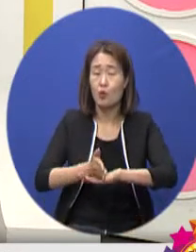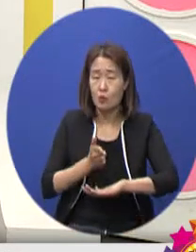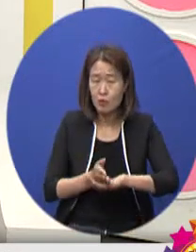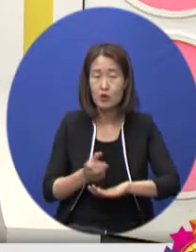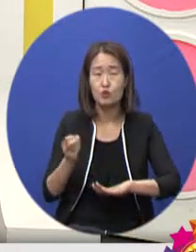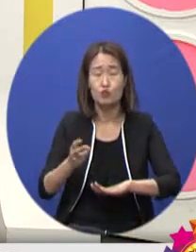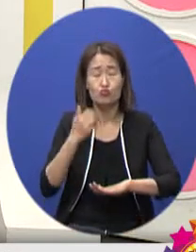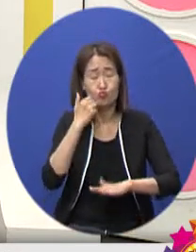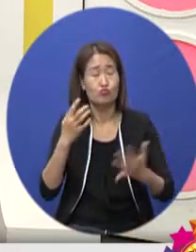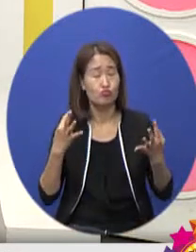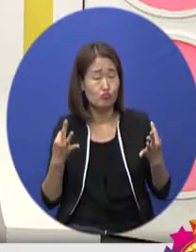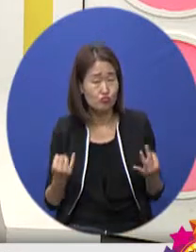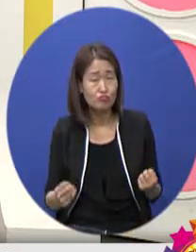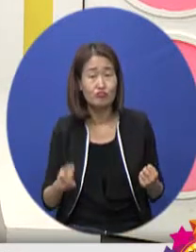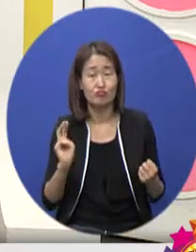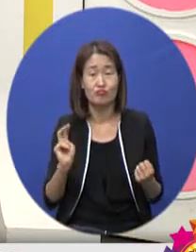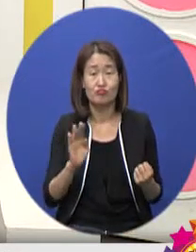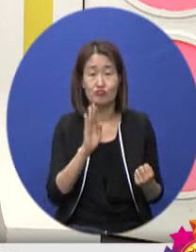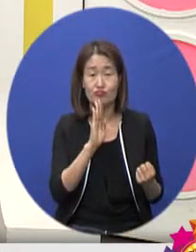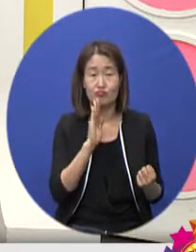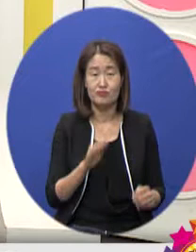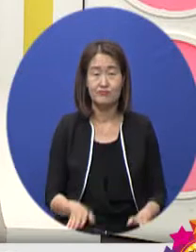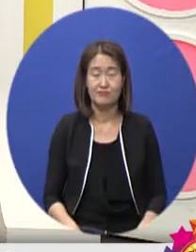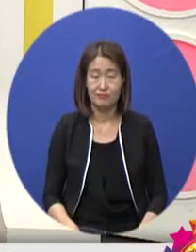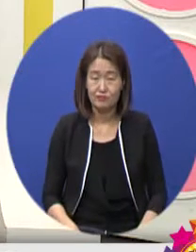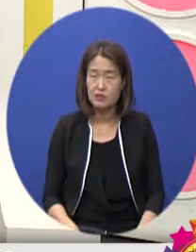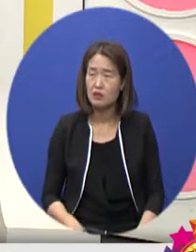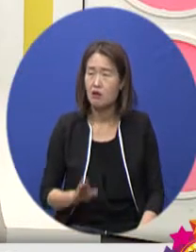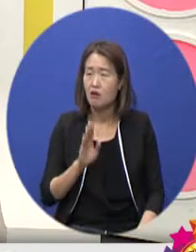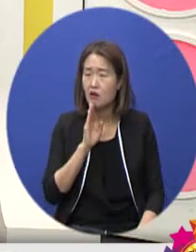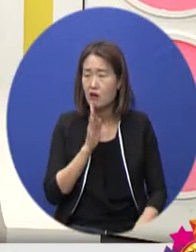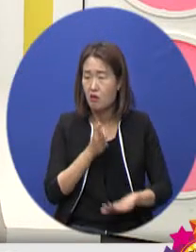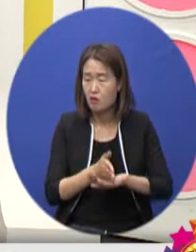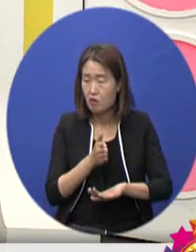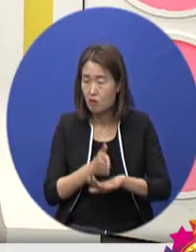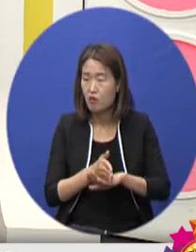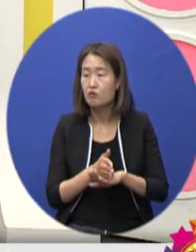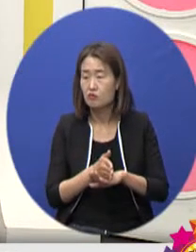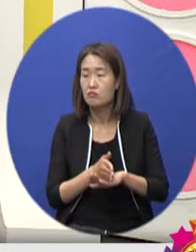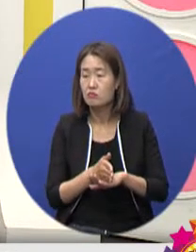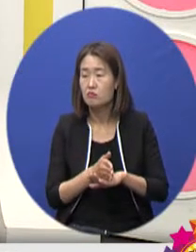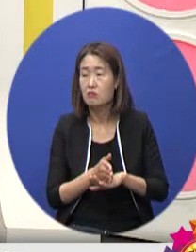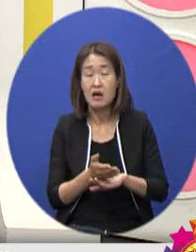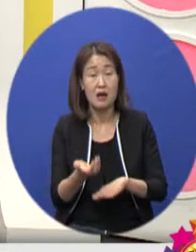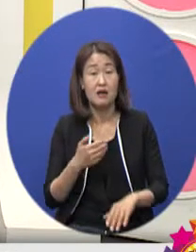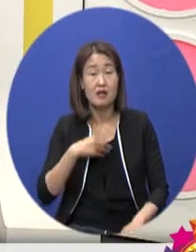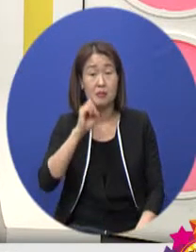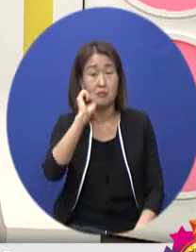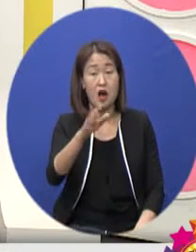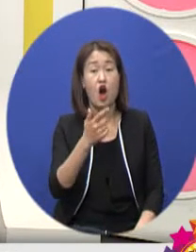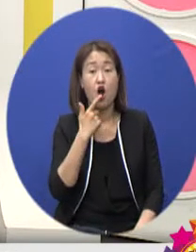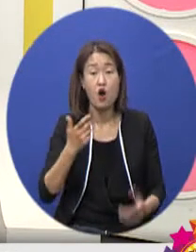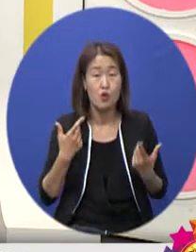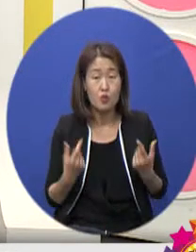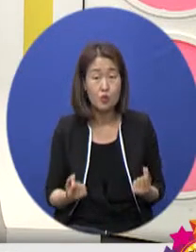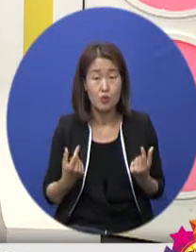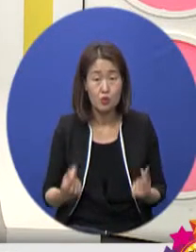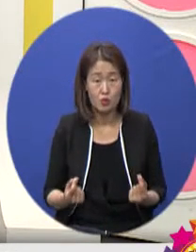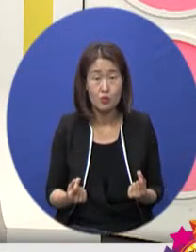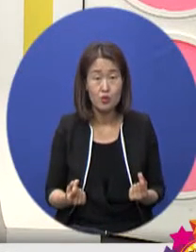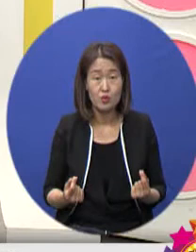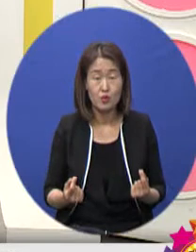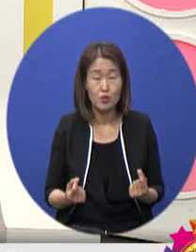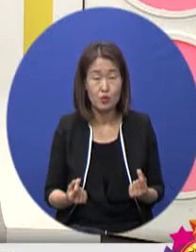막 감사한 분들도 많으실 것 같아요. 글쎄 고마운 분은 그렇게 아까도 얘기했지만